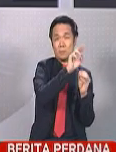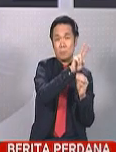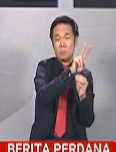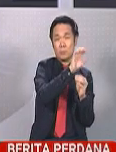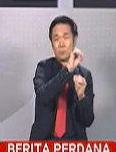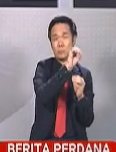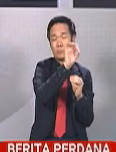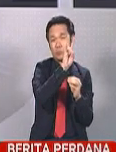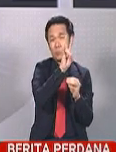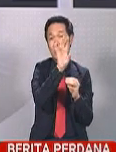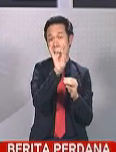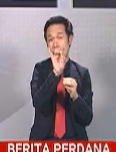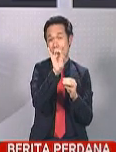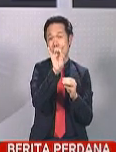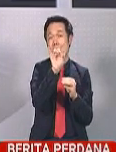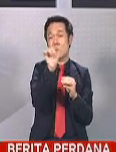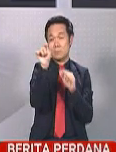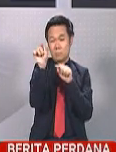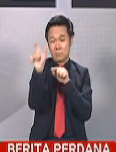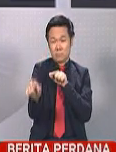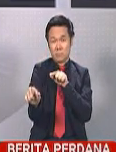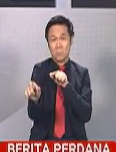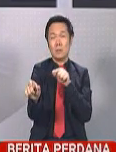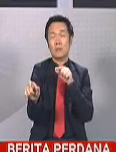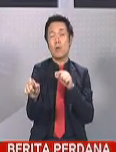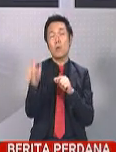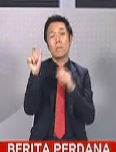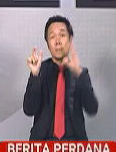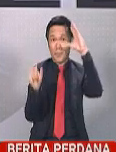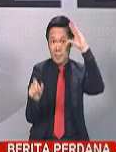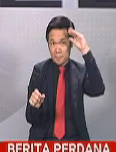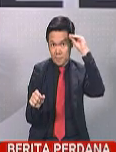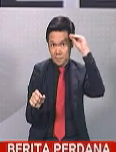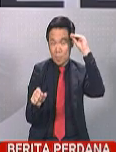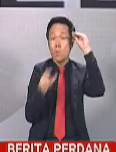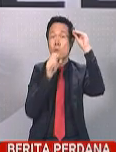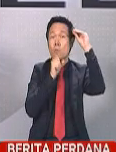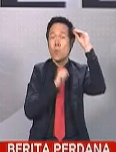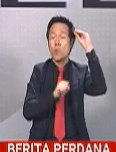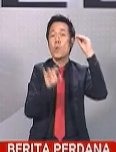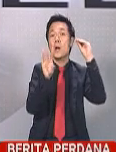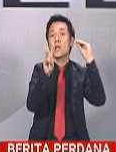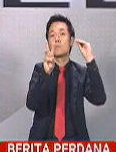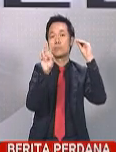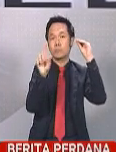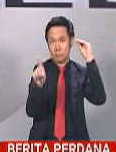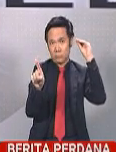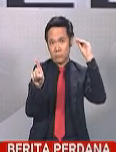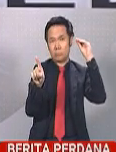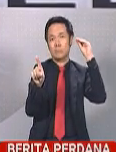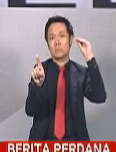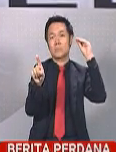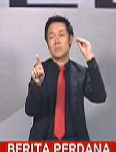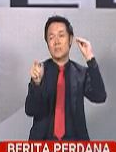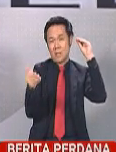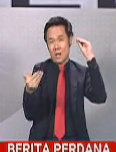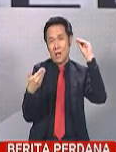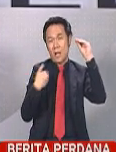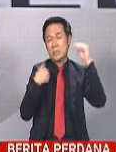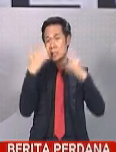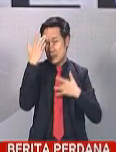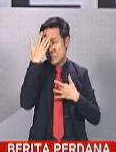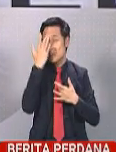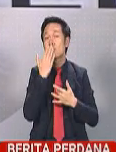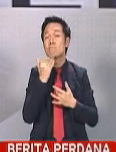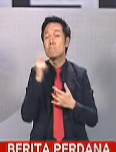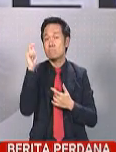2,978 merupakan lelaki warga negara Malaysia berumur 61 tahun dan mempunyai latar belakang penyakit